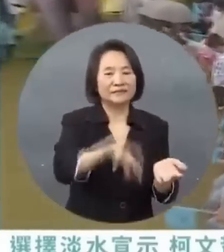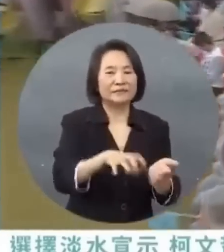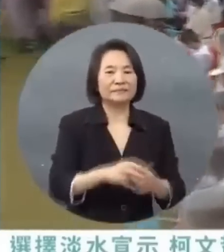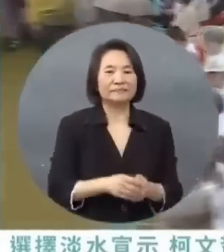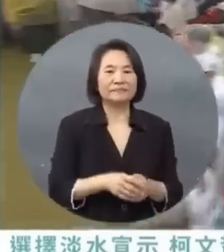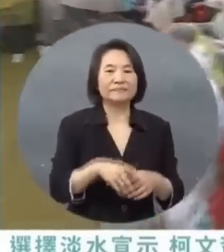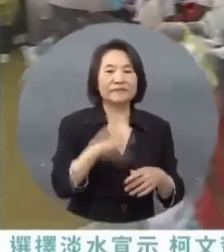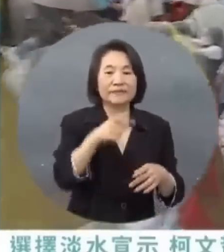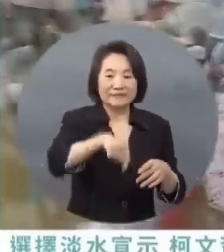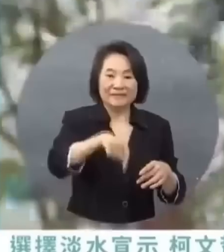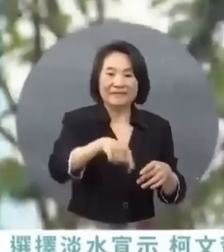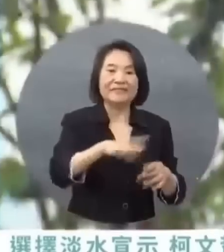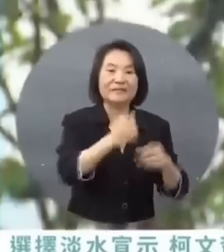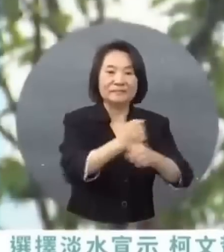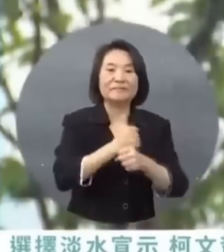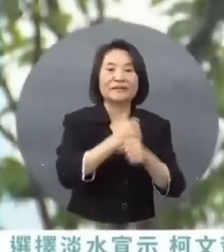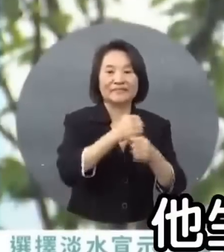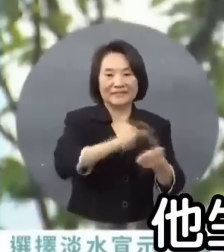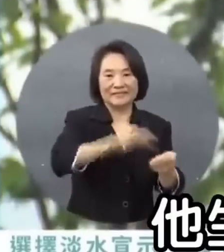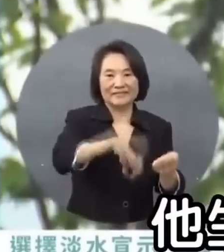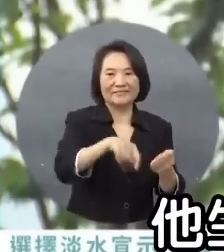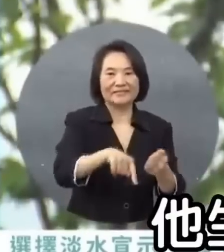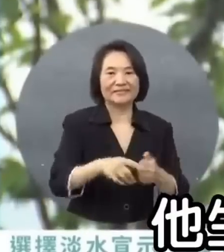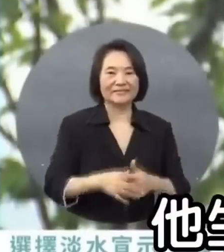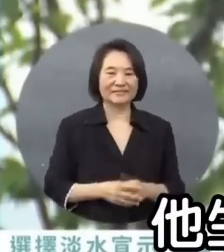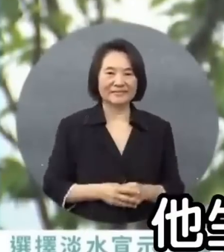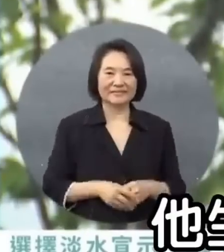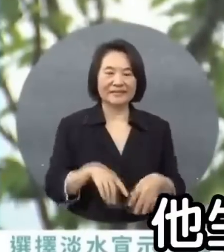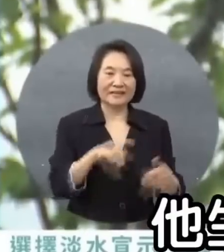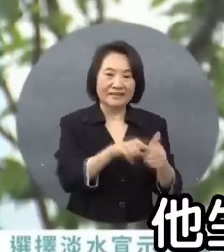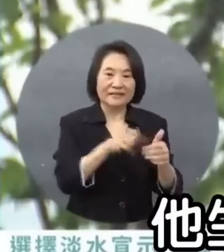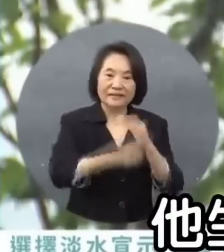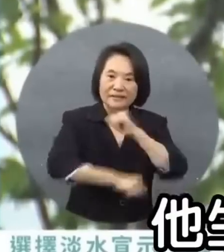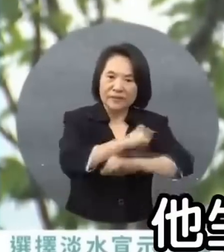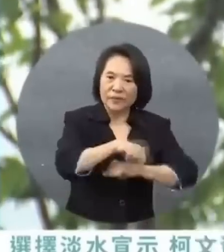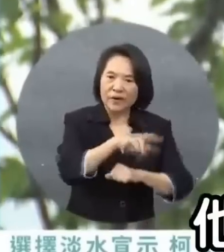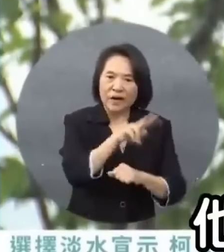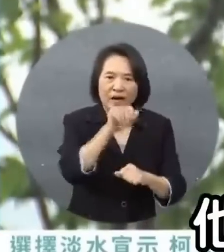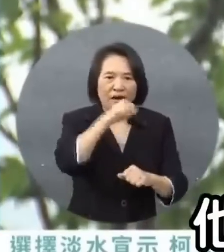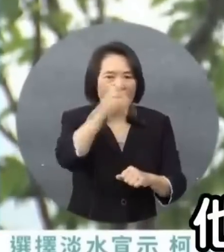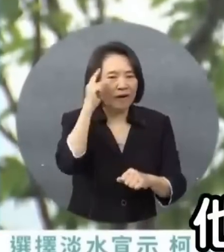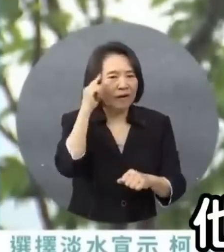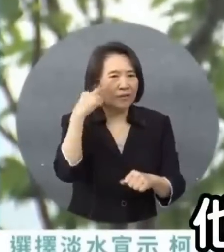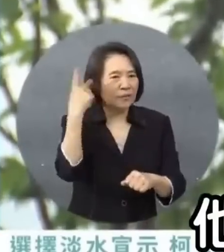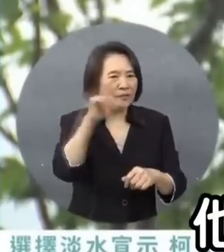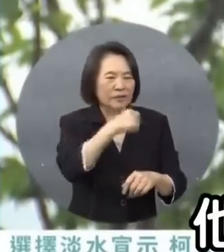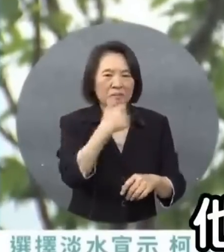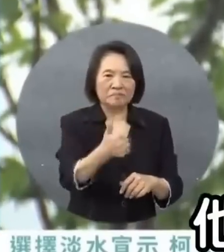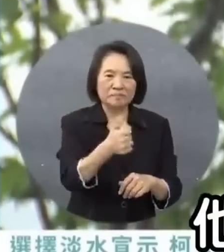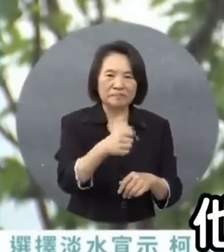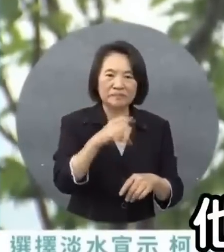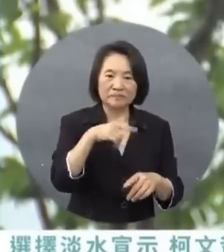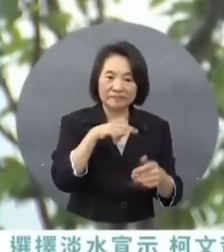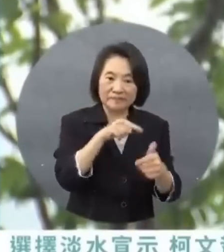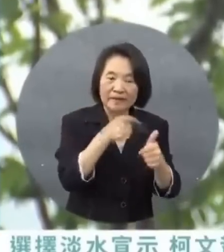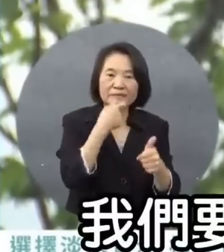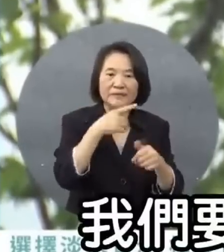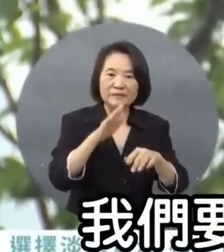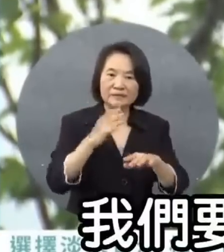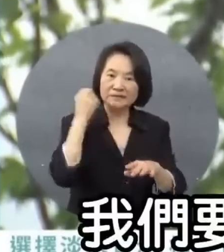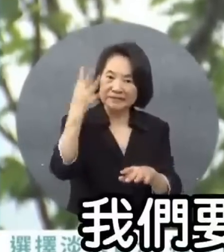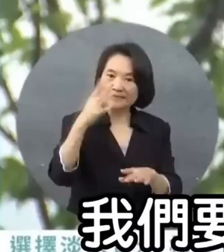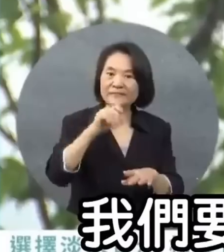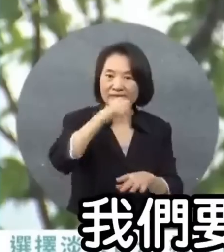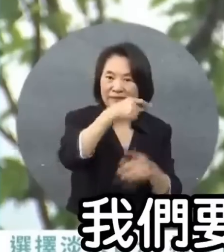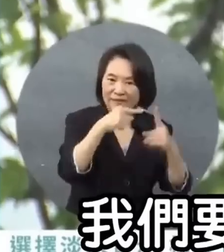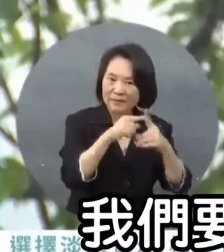卫歇医馆。他生活在台湾，认同台湾，他是新台湾人的典范。我们